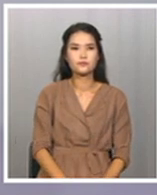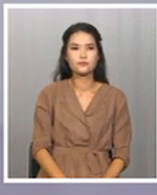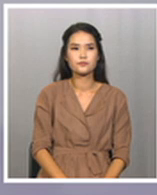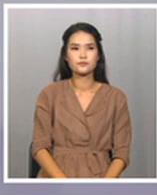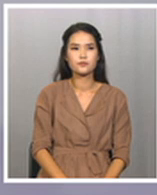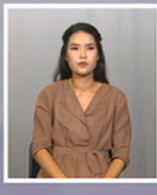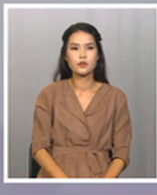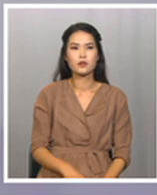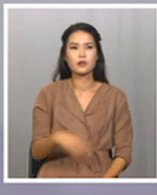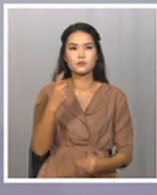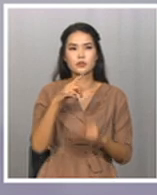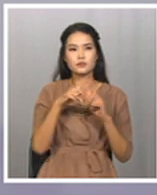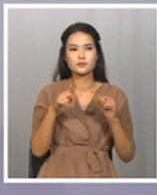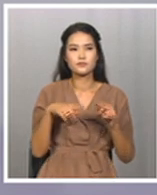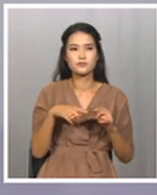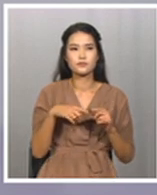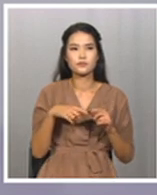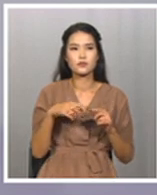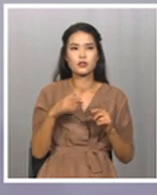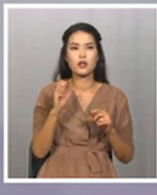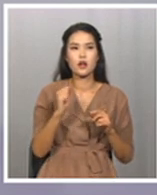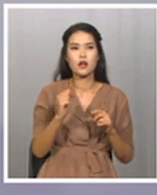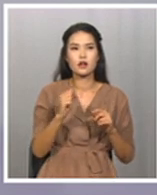танысайық. Бірінші, А мәтіні.